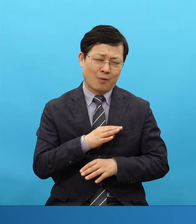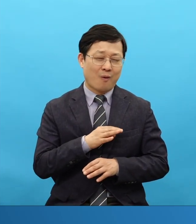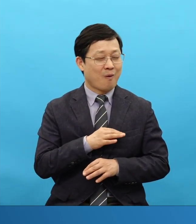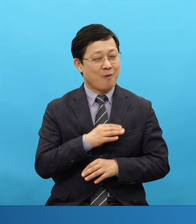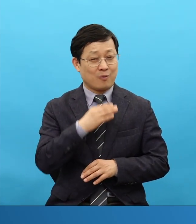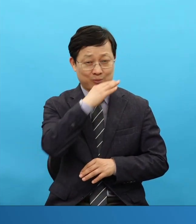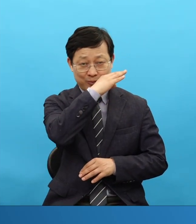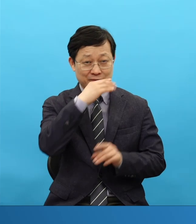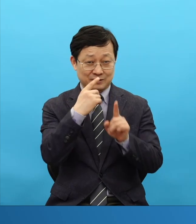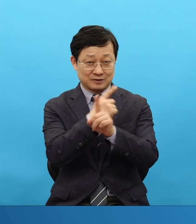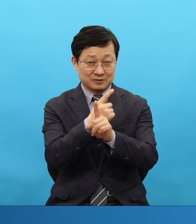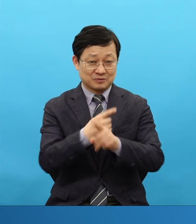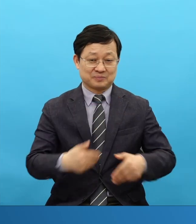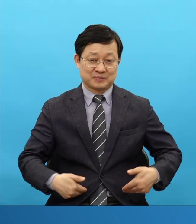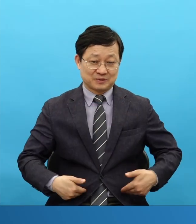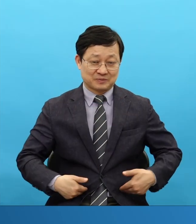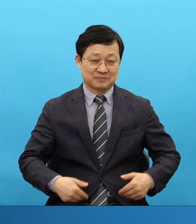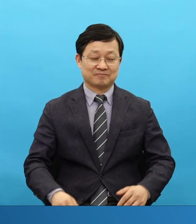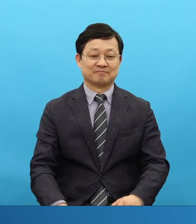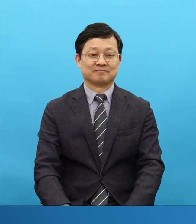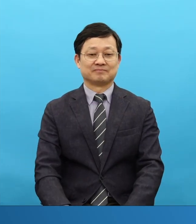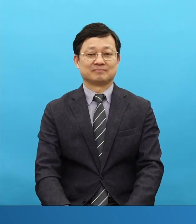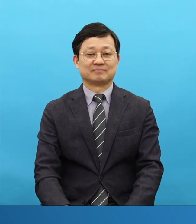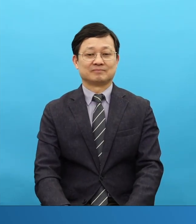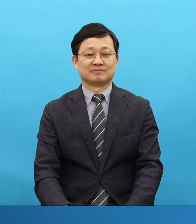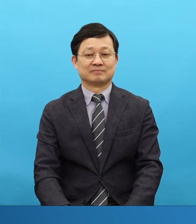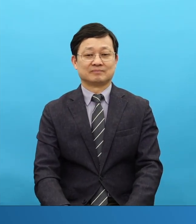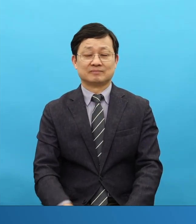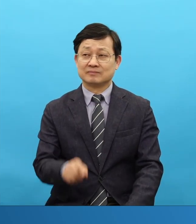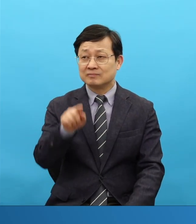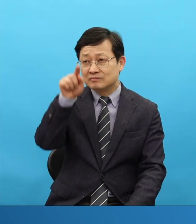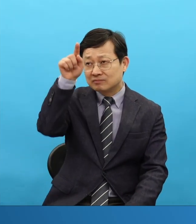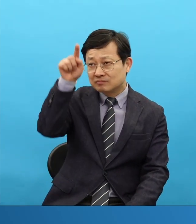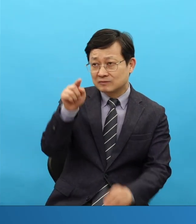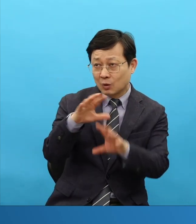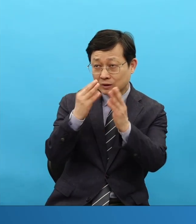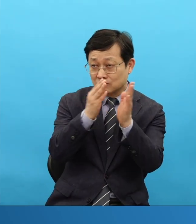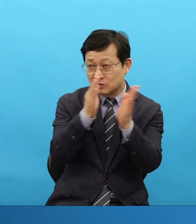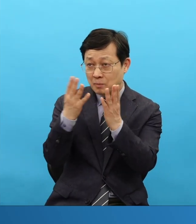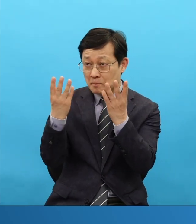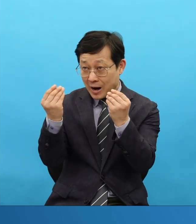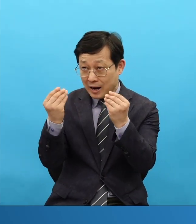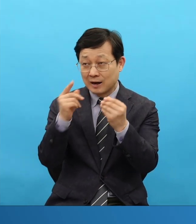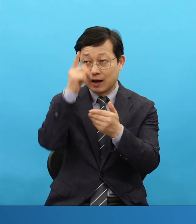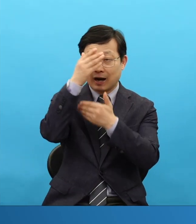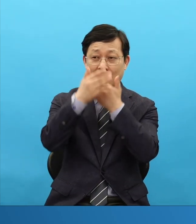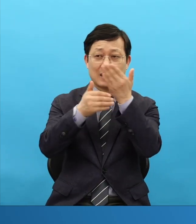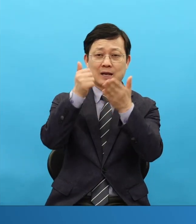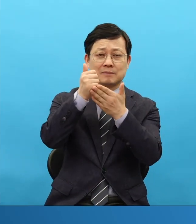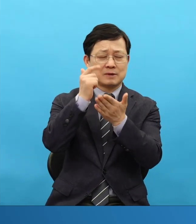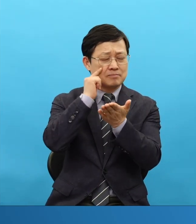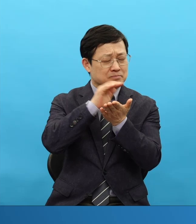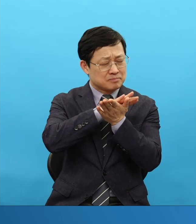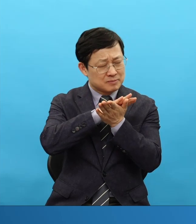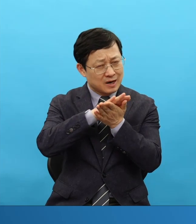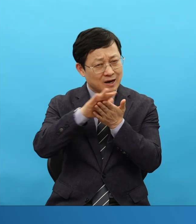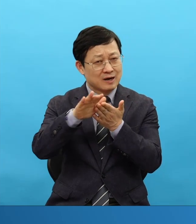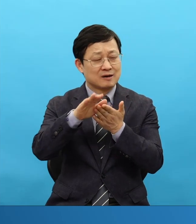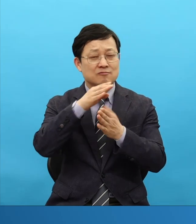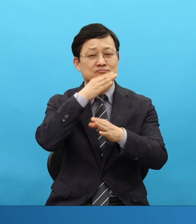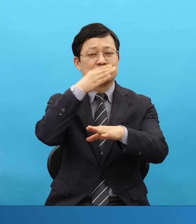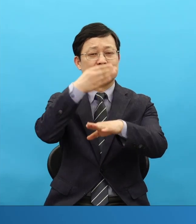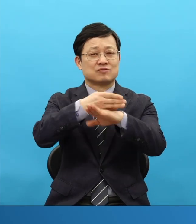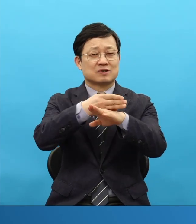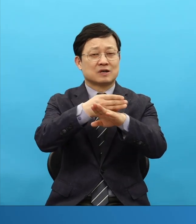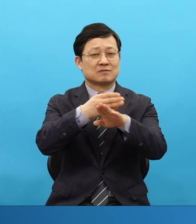healing must take place. 이걸 준비되면 하나님은 아주 평화적으로 북한의 문을